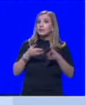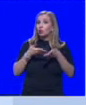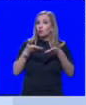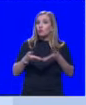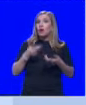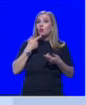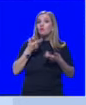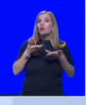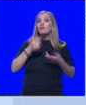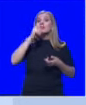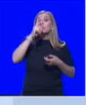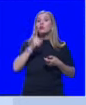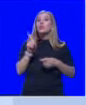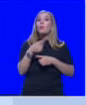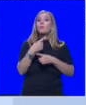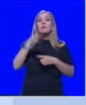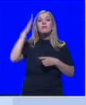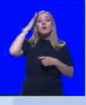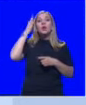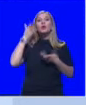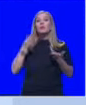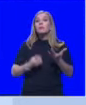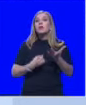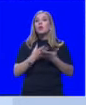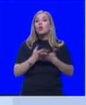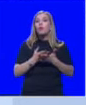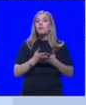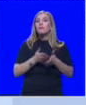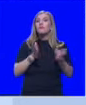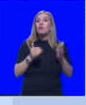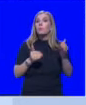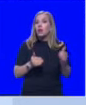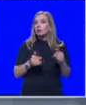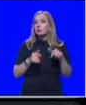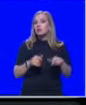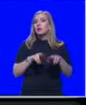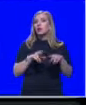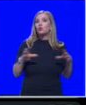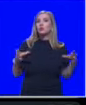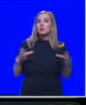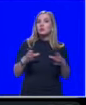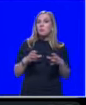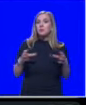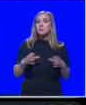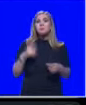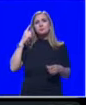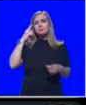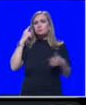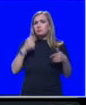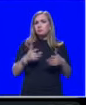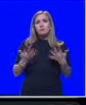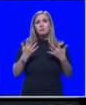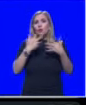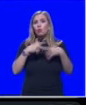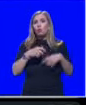Това самочувствие да управляват държавата дори при нов формат в рамките на Народното събрание. Знаете, технологията